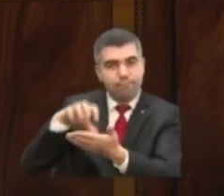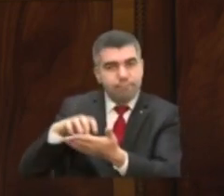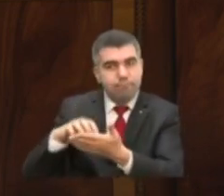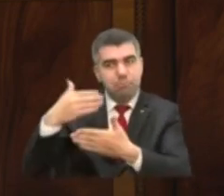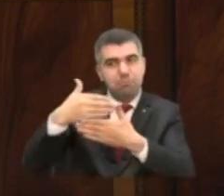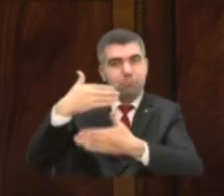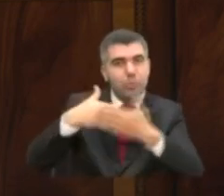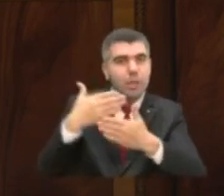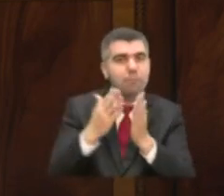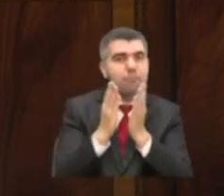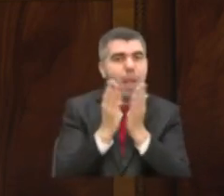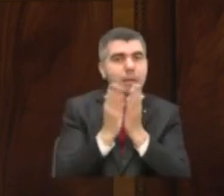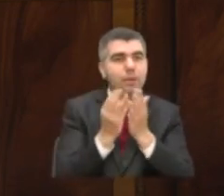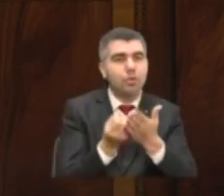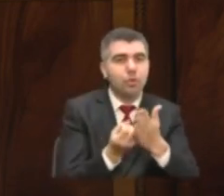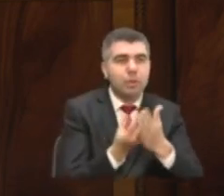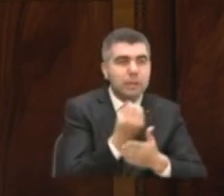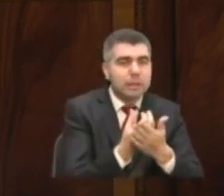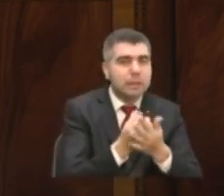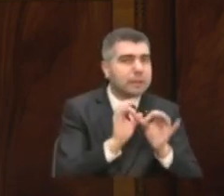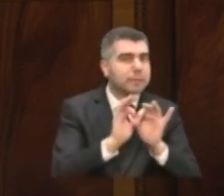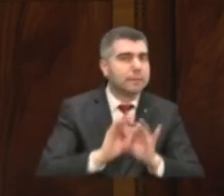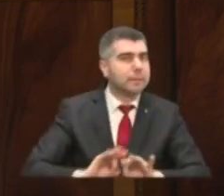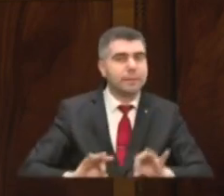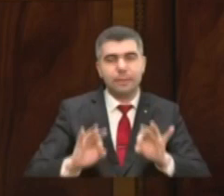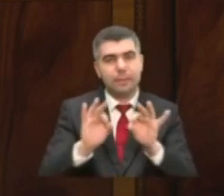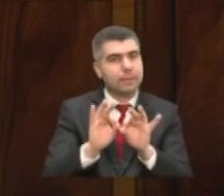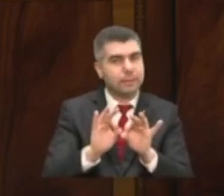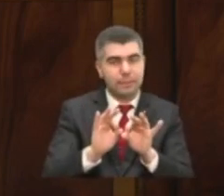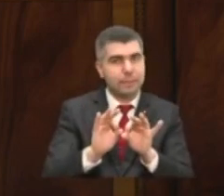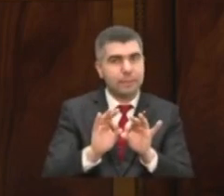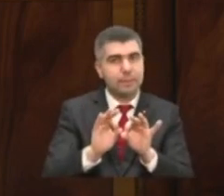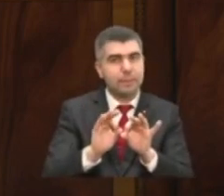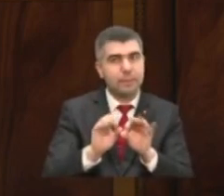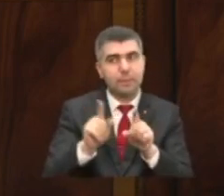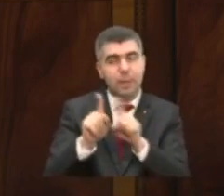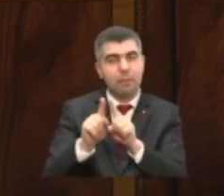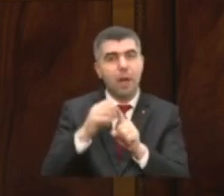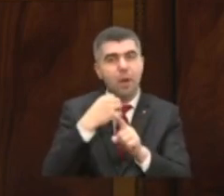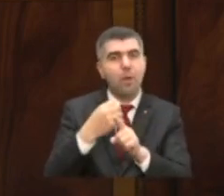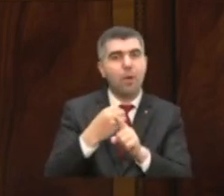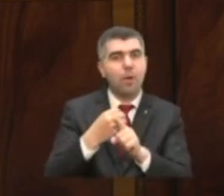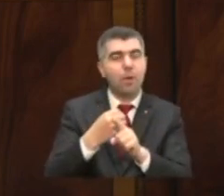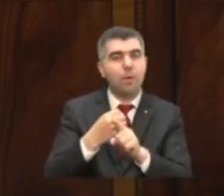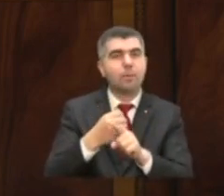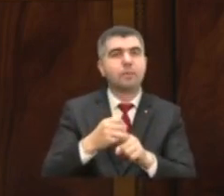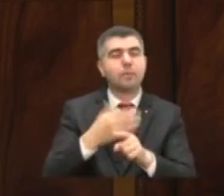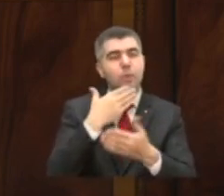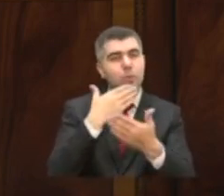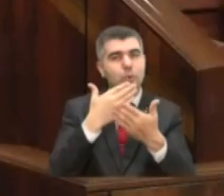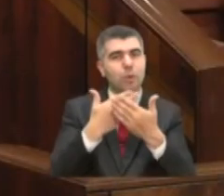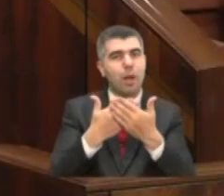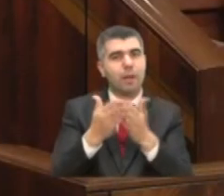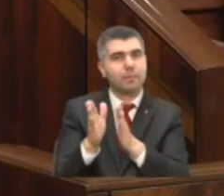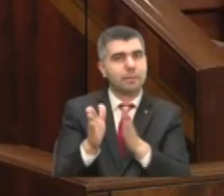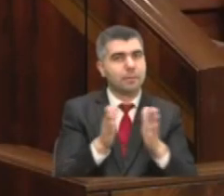بهذه المؤسسات، وكذلك وضعية كذلك اجتماعية تعيشها الفتيات. شكرا للسيد النائب،